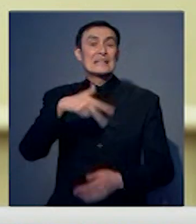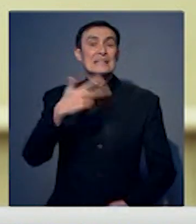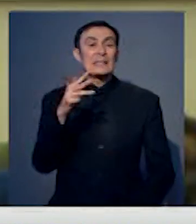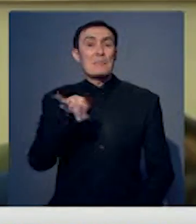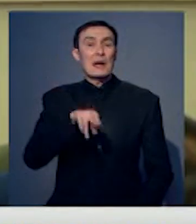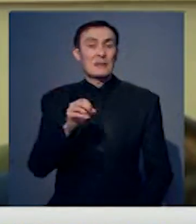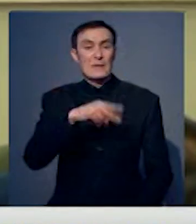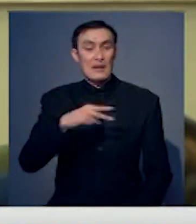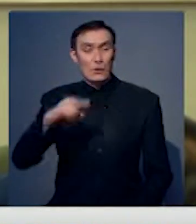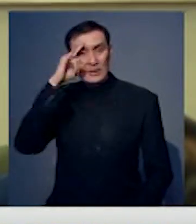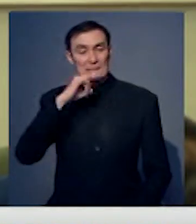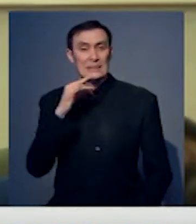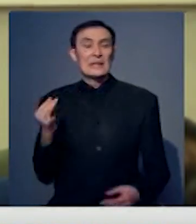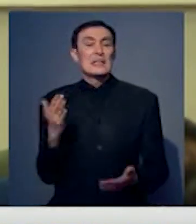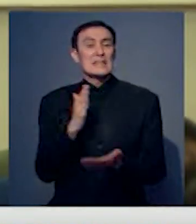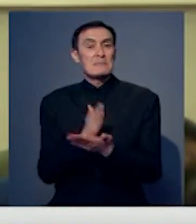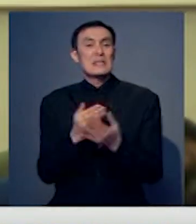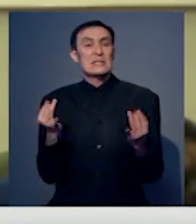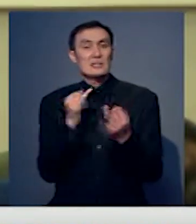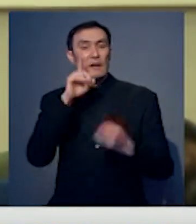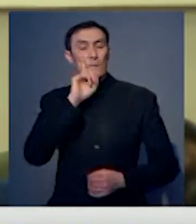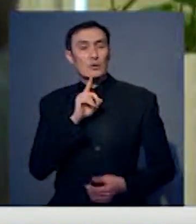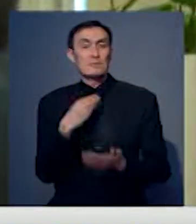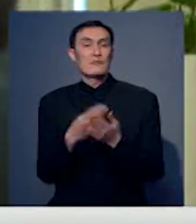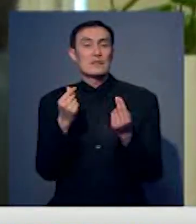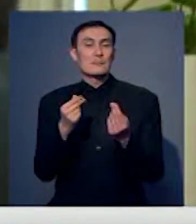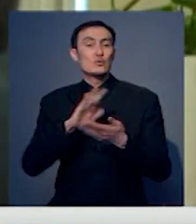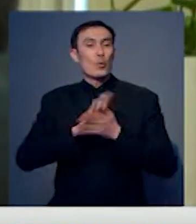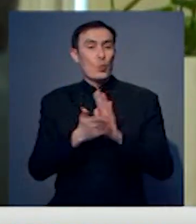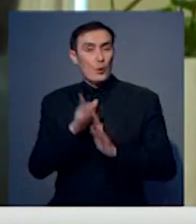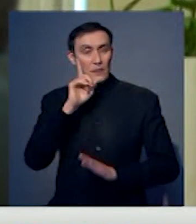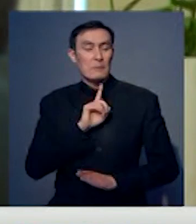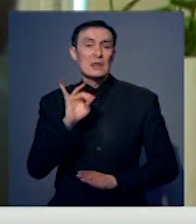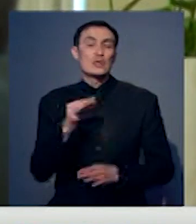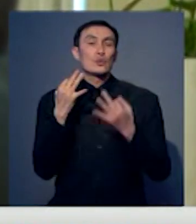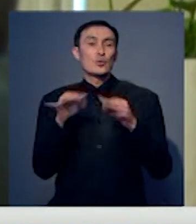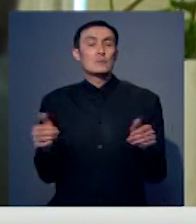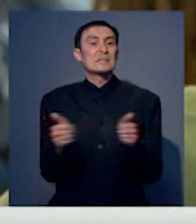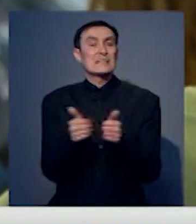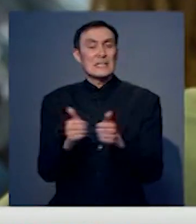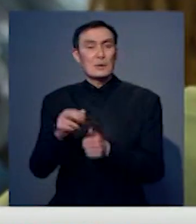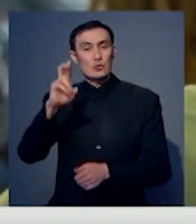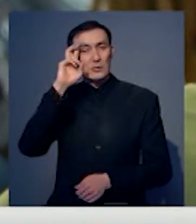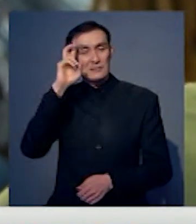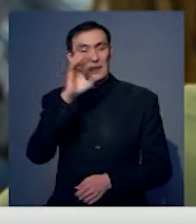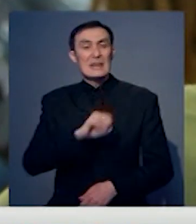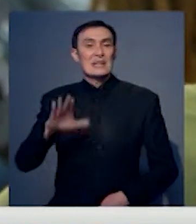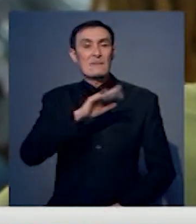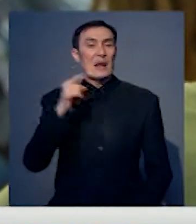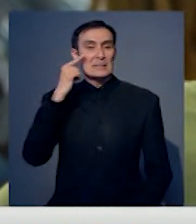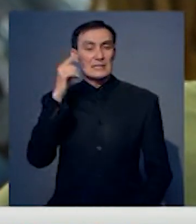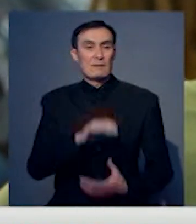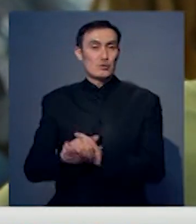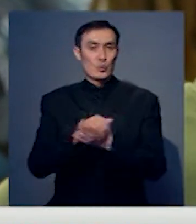евро. Казахстан интересен прежде всего комфортным инвест-климатом и возможностью доступа к соседним рынкам Центральной Азии и Евразийского